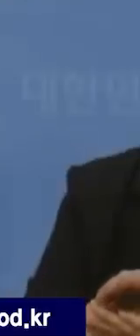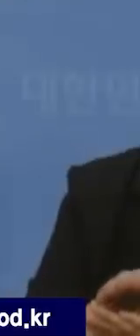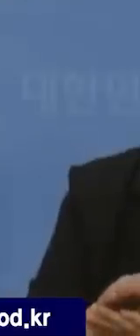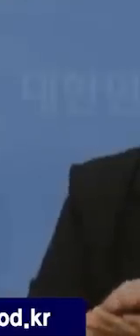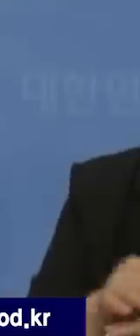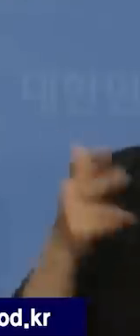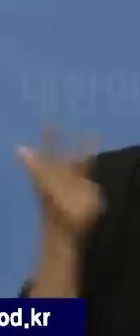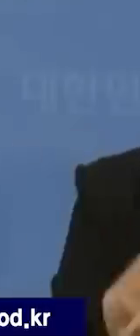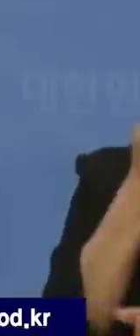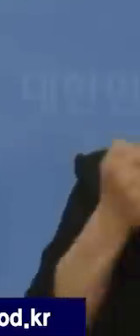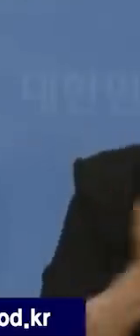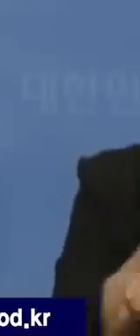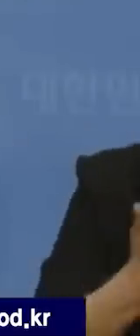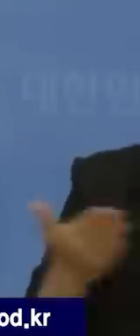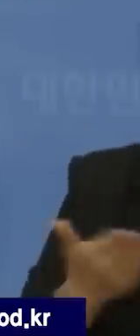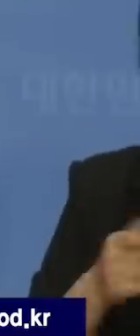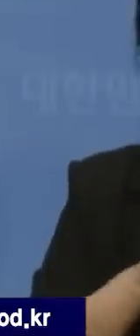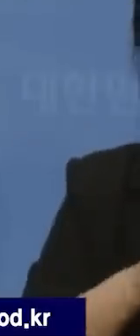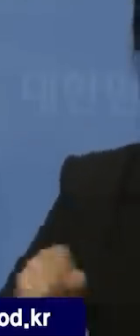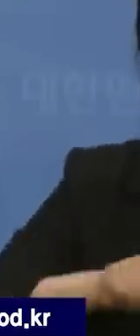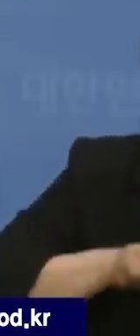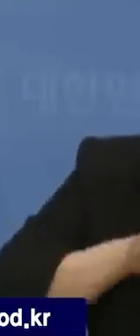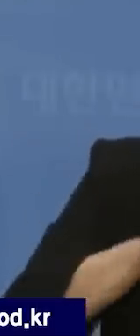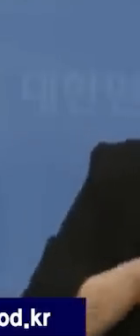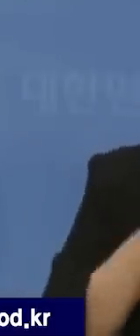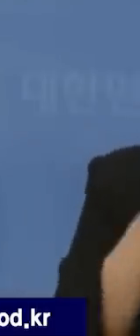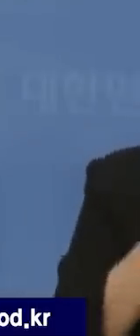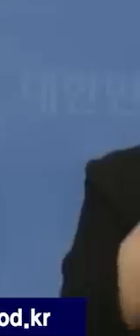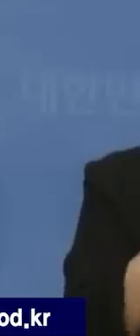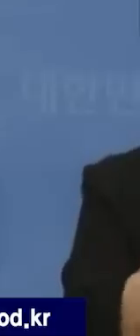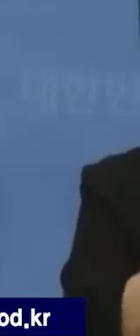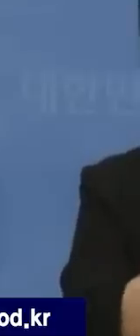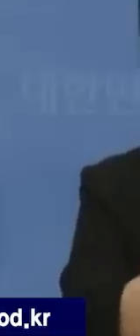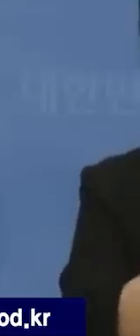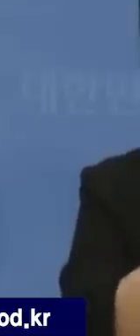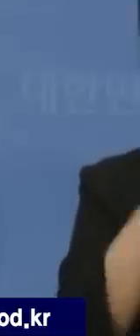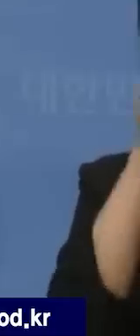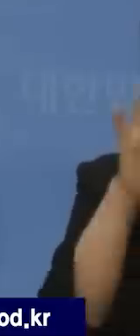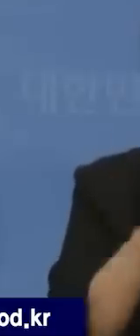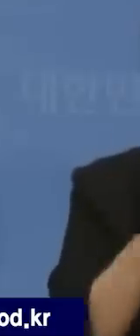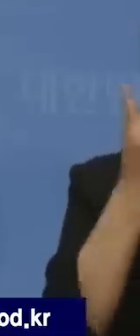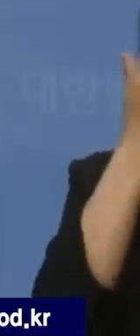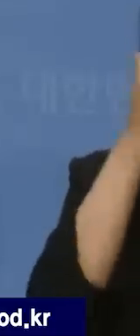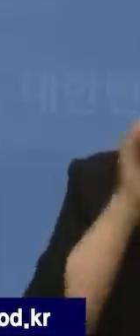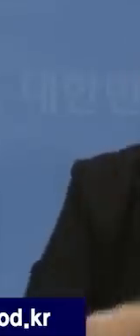초장시간 노동을 강요하는 대통령의 오기에 말문이 막힙니다.